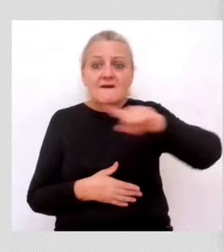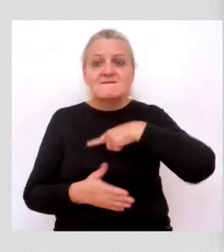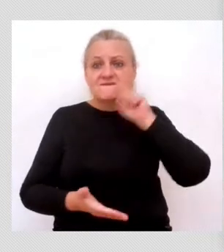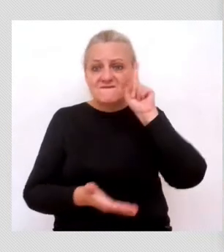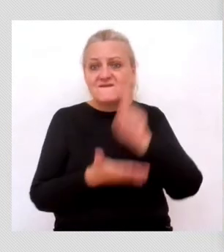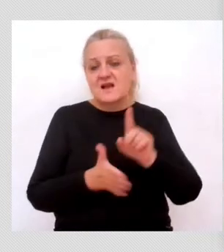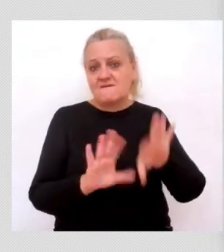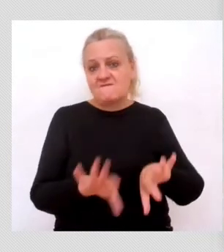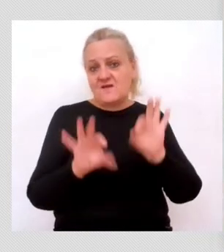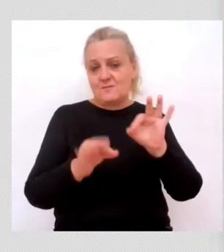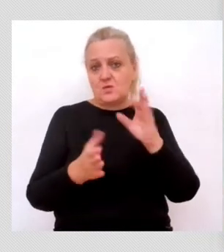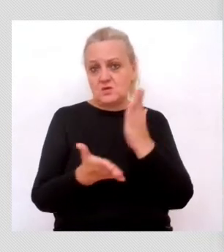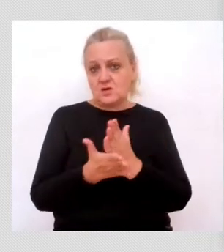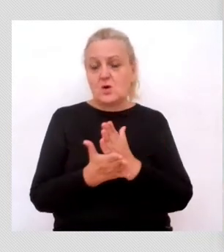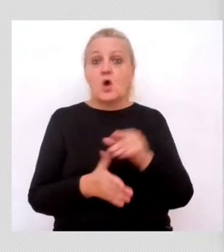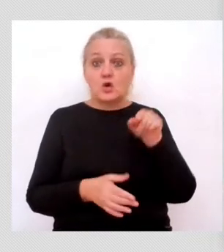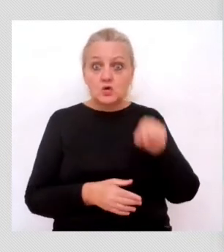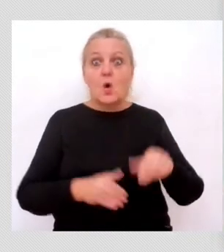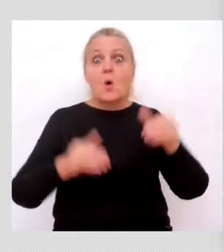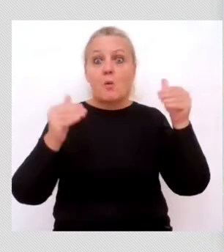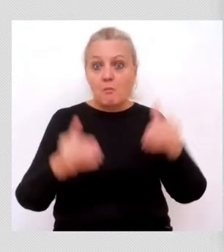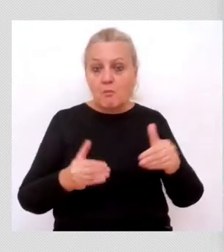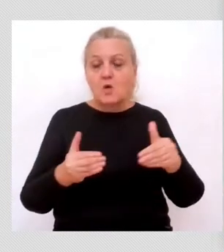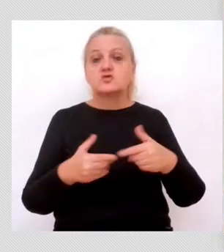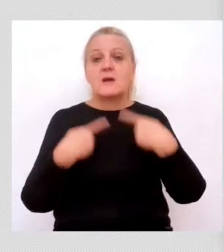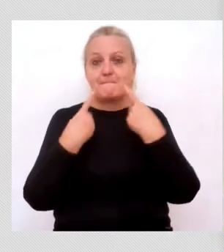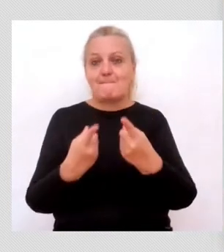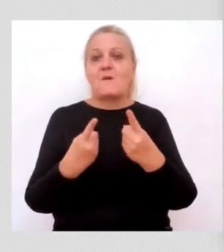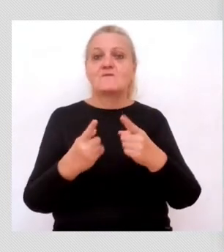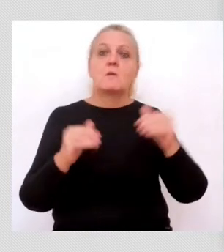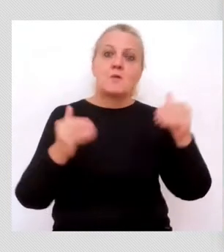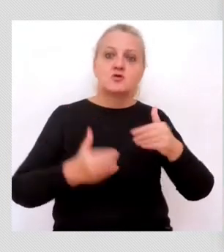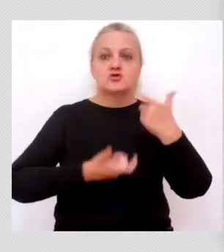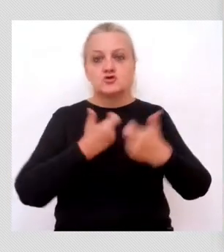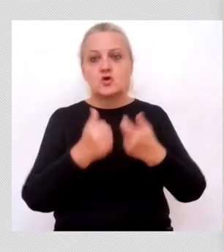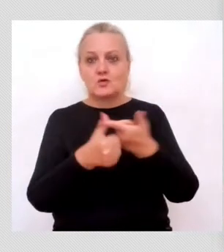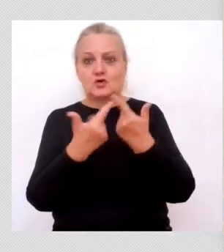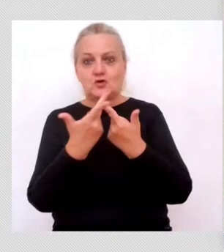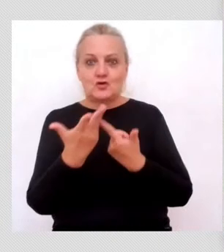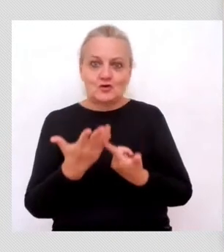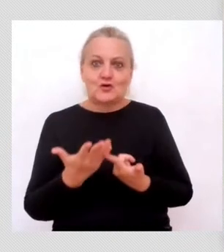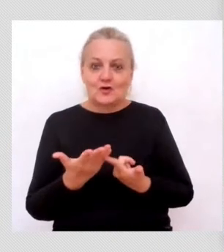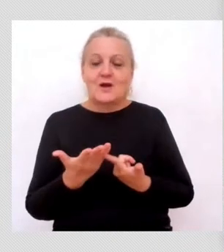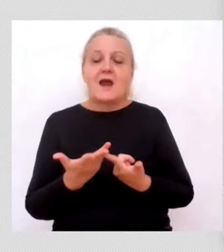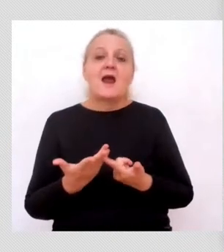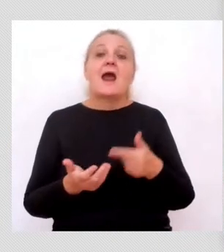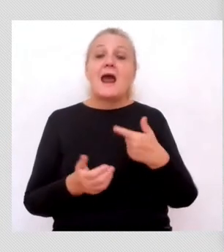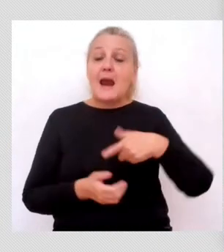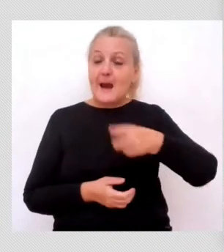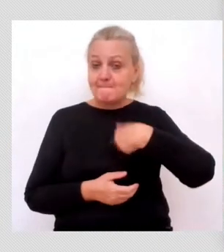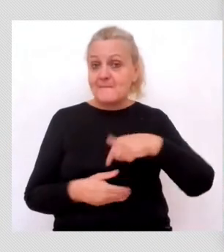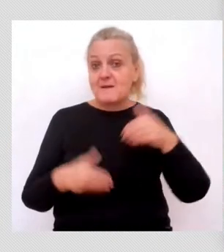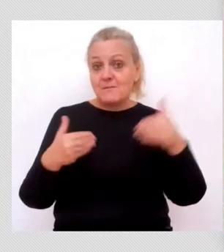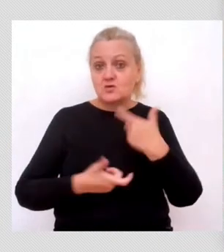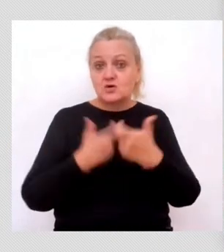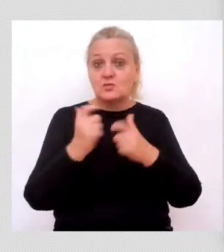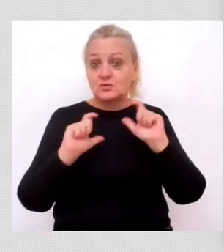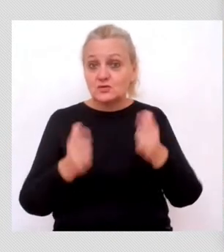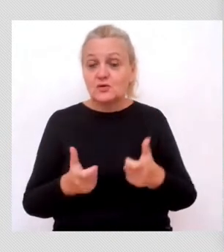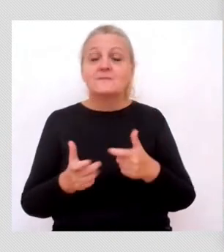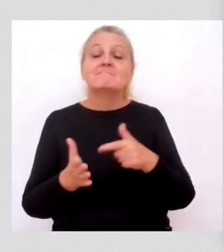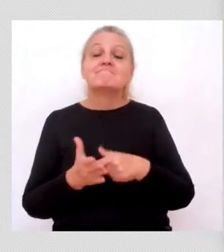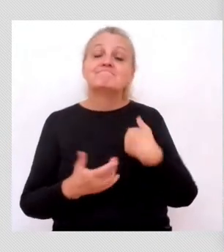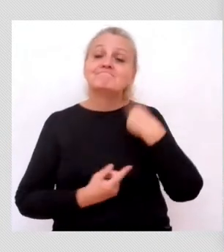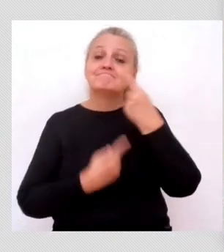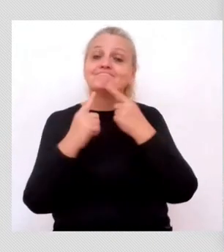wybory i wtedy dopiero można realnie mówić o tym, co możemy zrobić i co zrobimy. Natomiast co my możemy robić? No przede wszystkim uważam,